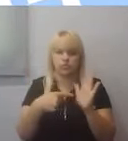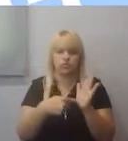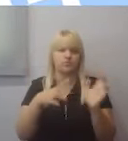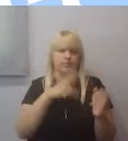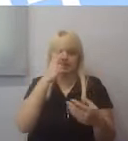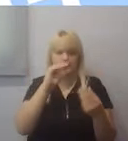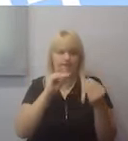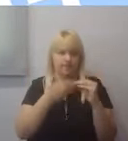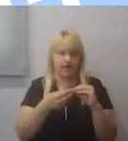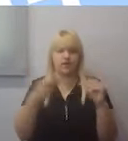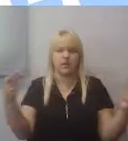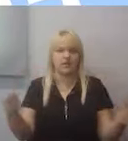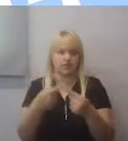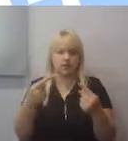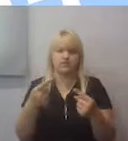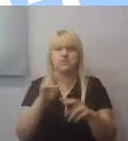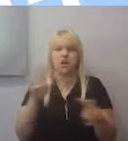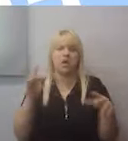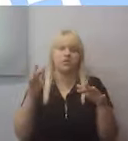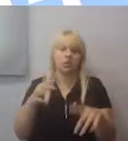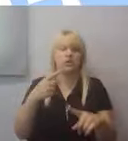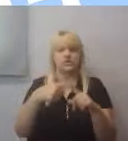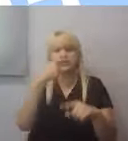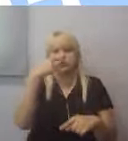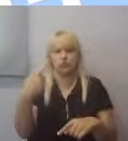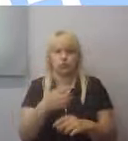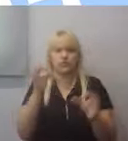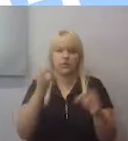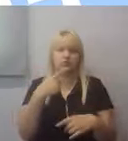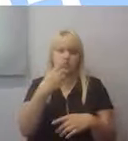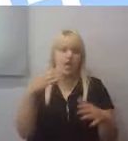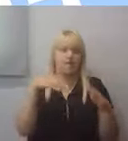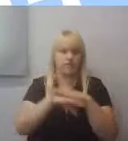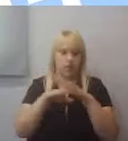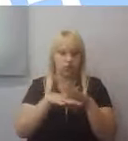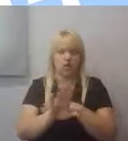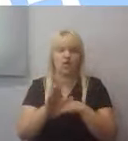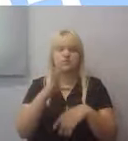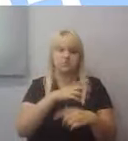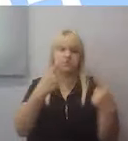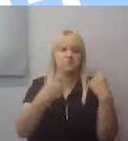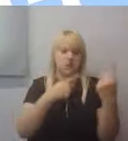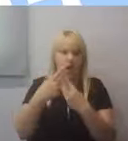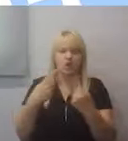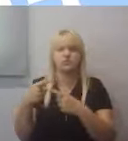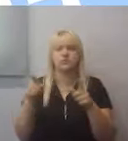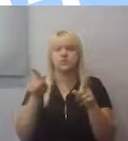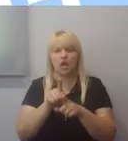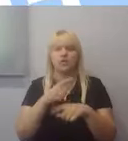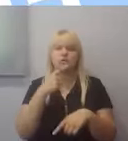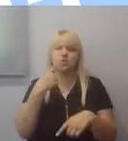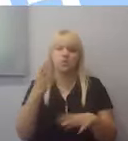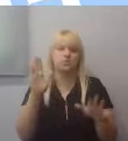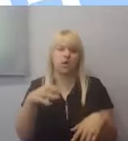attiecībā uz to kā rīkoties x stundā tieši par evakuāciju bija pārrunas un un un par pašvaldībai